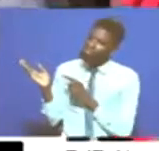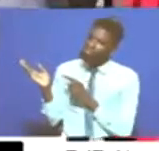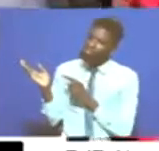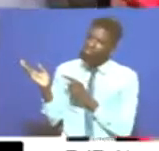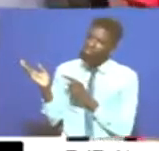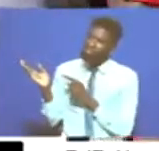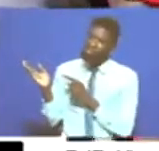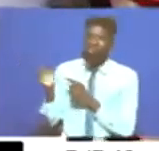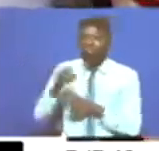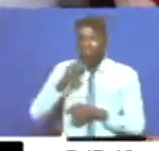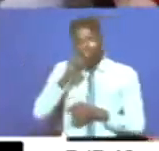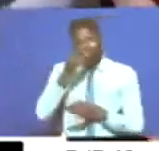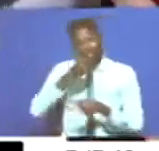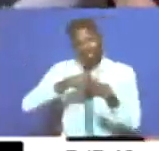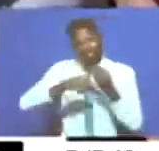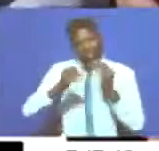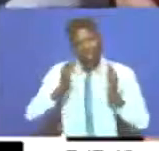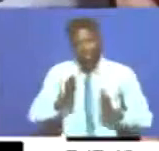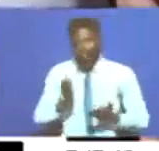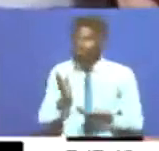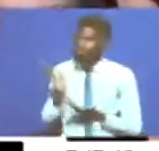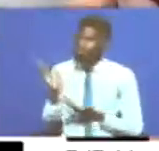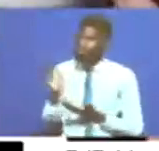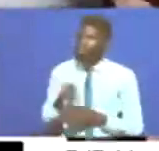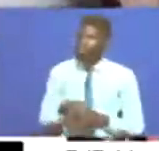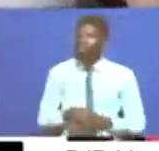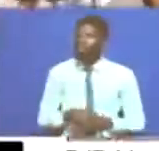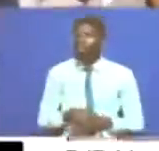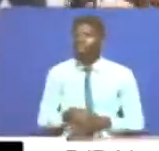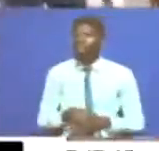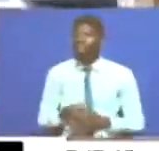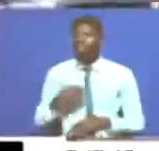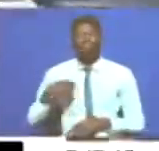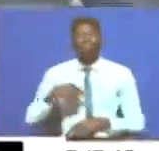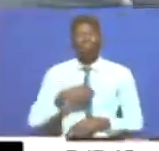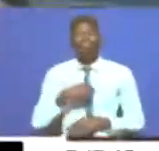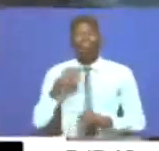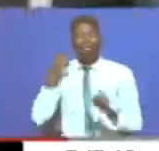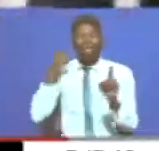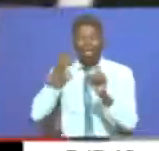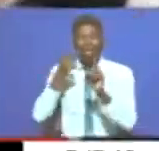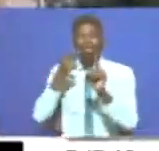Cha yetu ili turudishe ajira na heshima ya watu wa Mombasa.